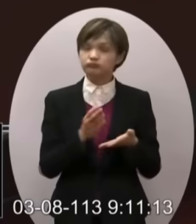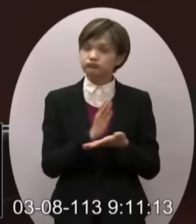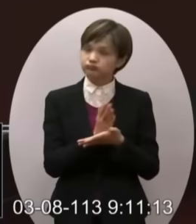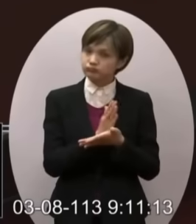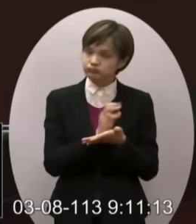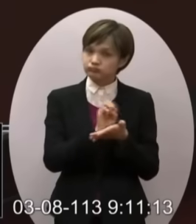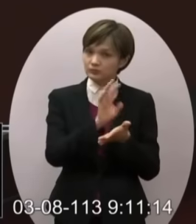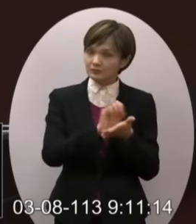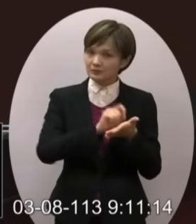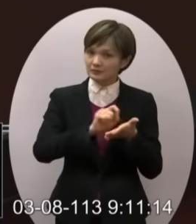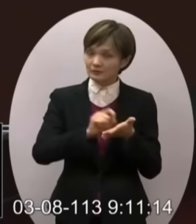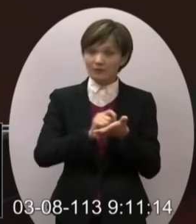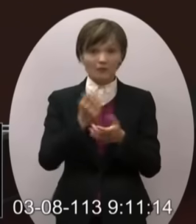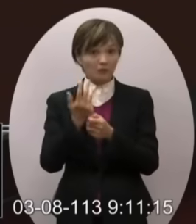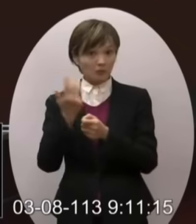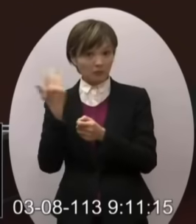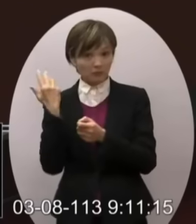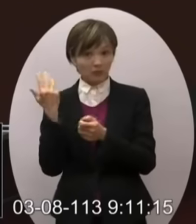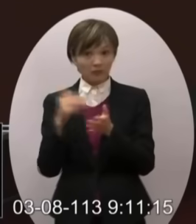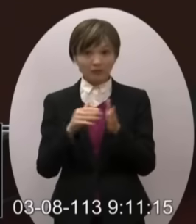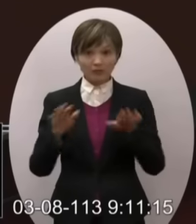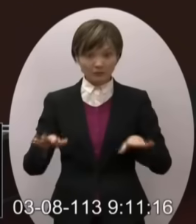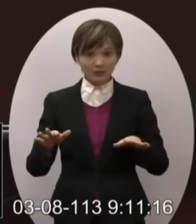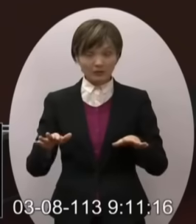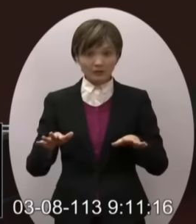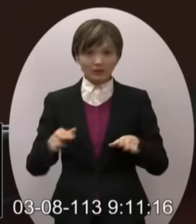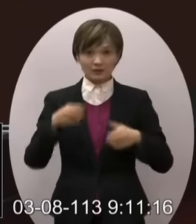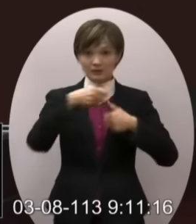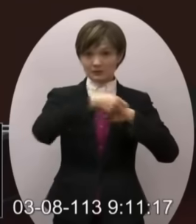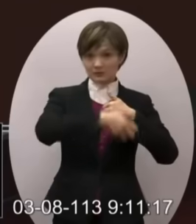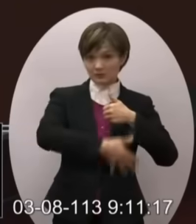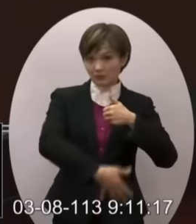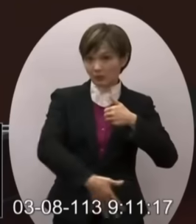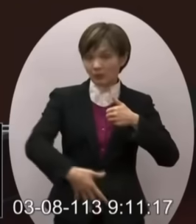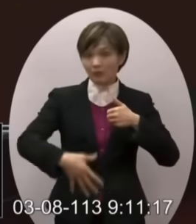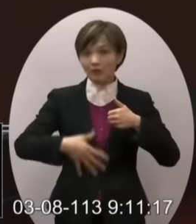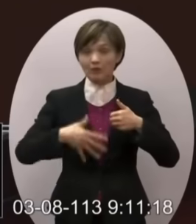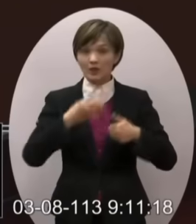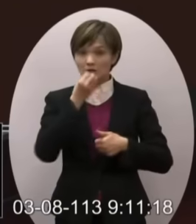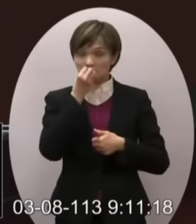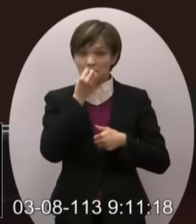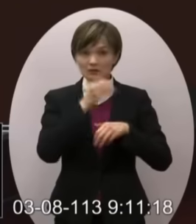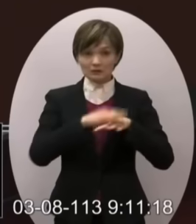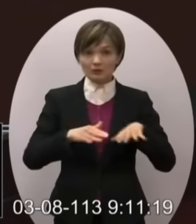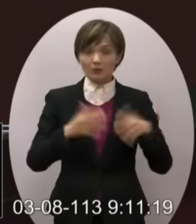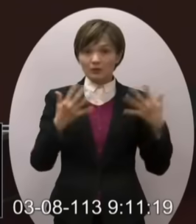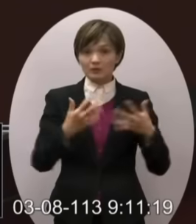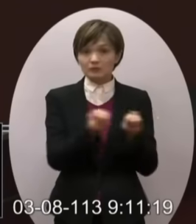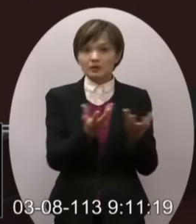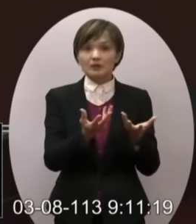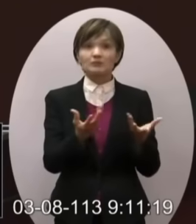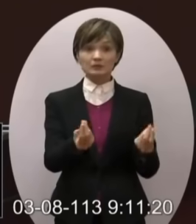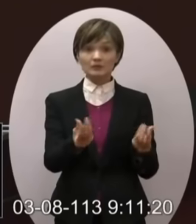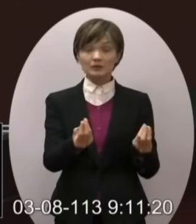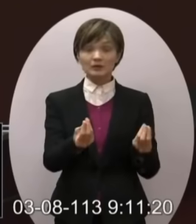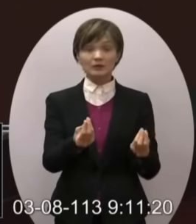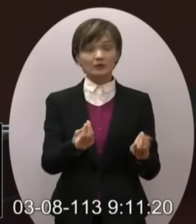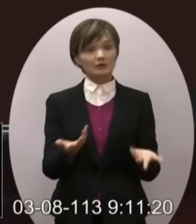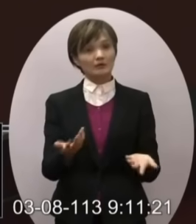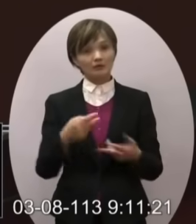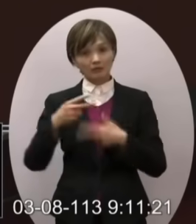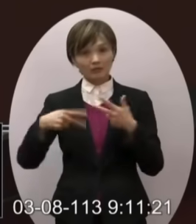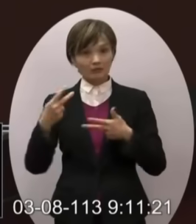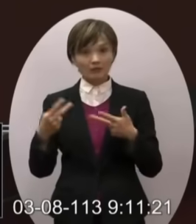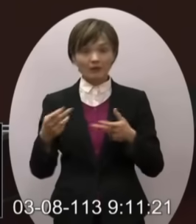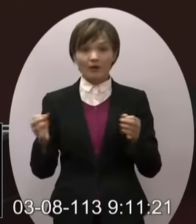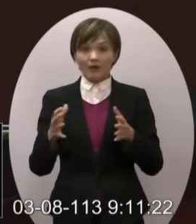去8年没有发生过系统性的食安问题。两个礼拜不到，马上被打脸。卫福部长在